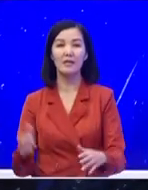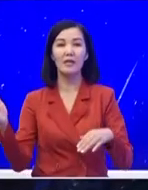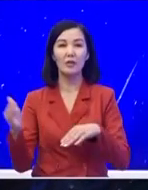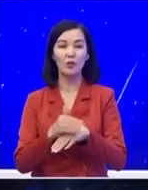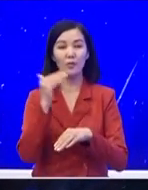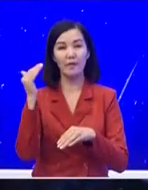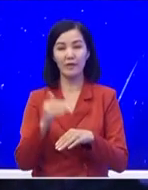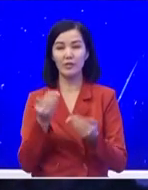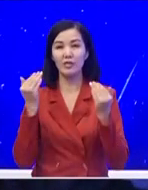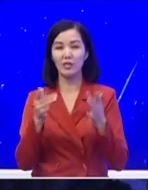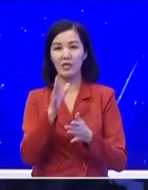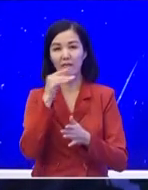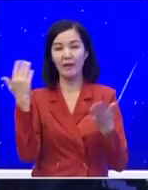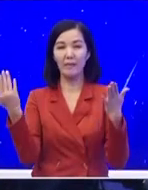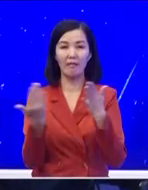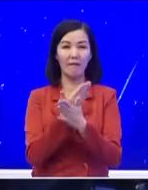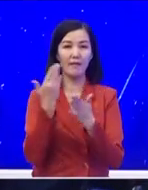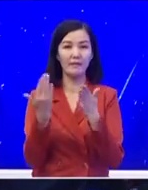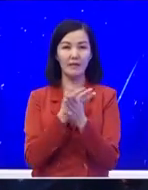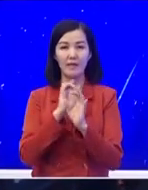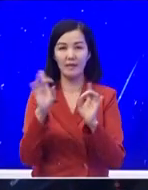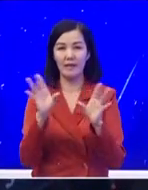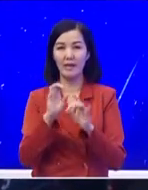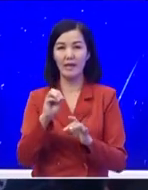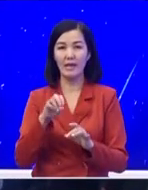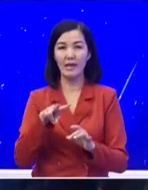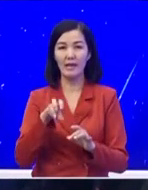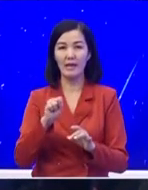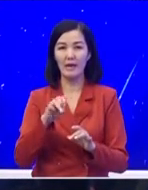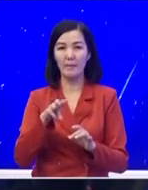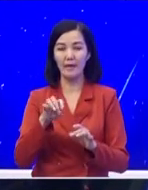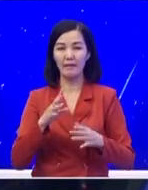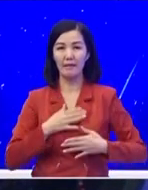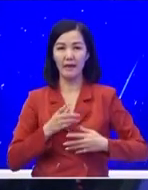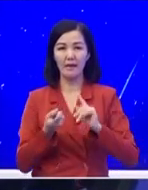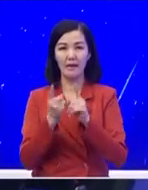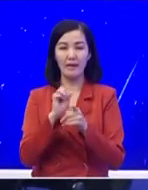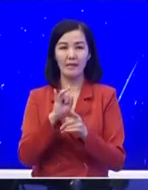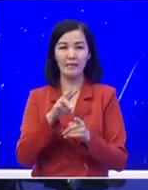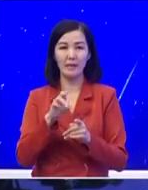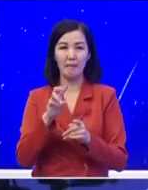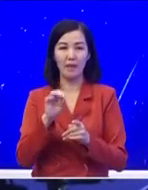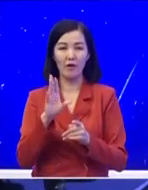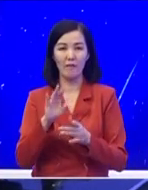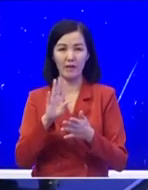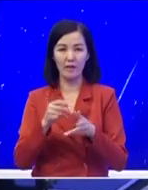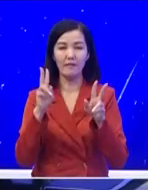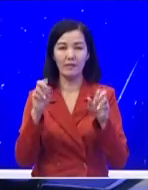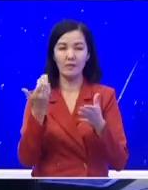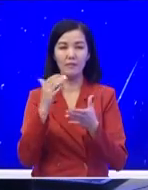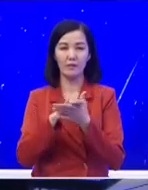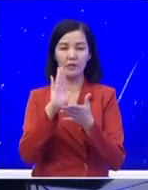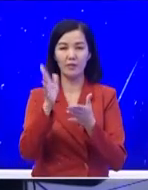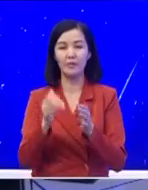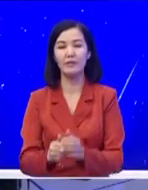Здравствуйте, время новостей на телеканале ЖТСУ. В студии прямого эфира Еламан Раимбеков. И сурдоперевод обеспечивает Айгуль Стамбекова. И в начале выпуска коротко